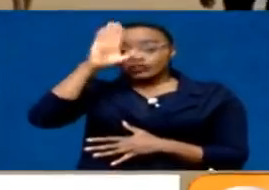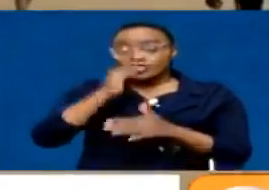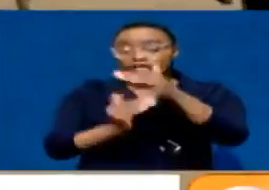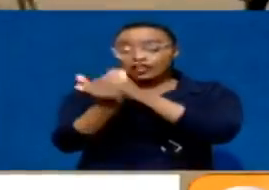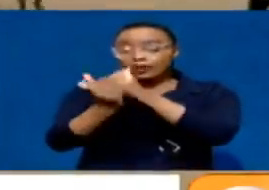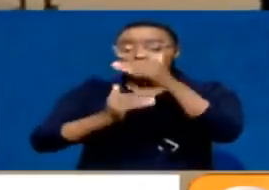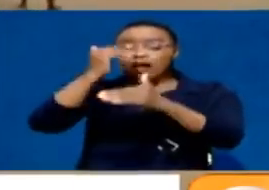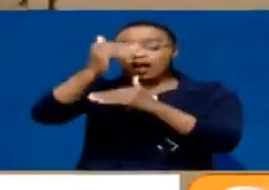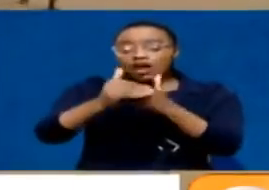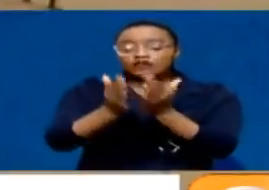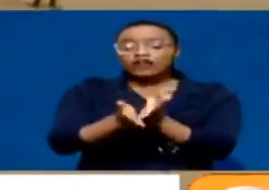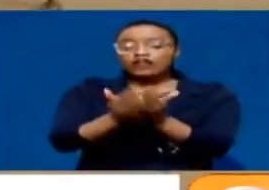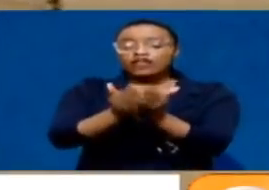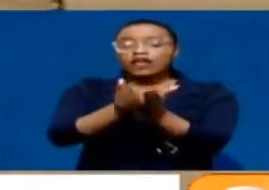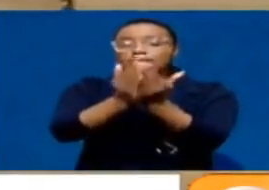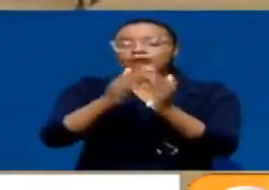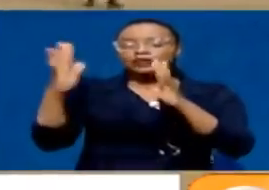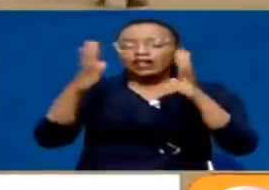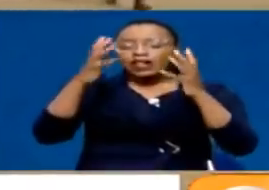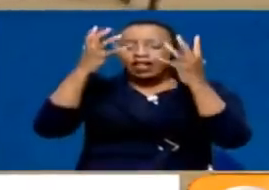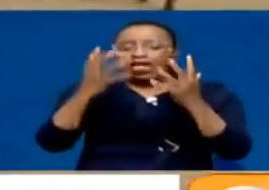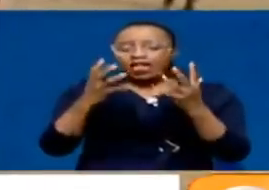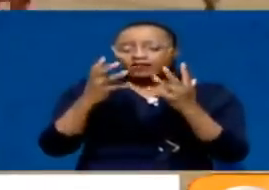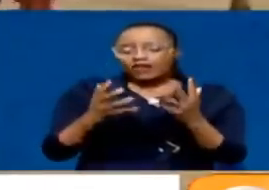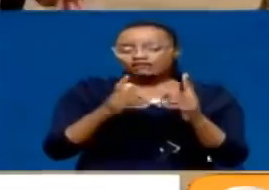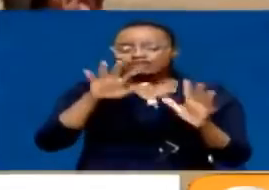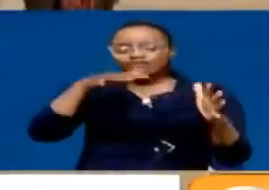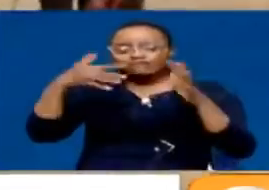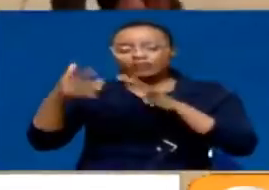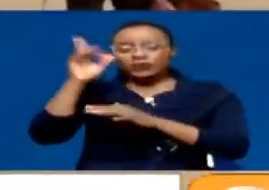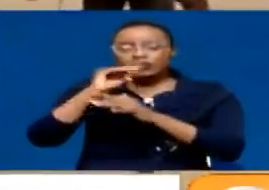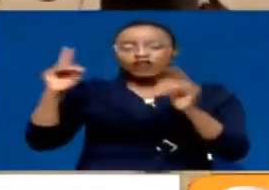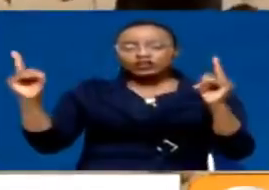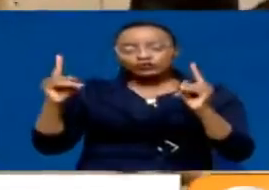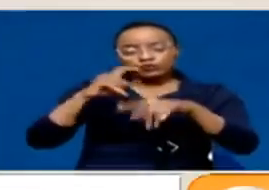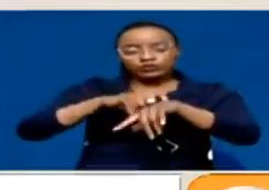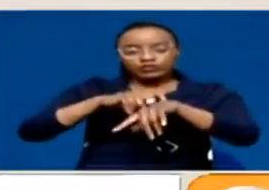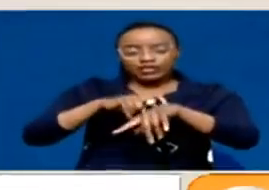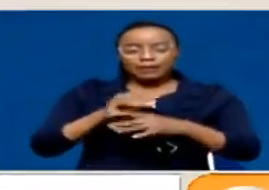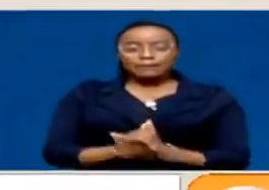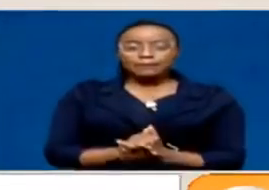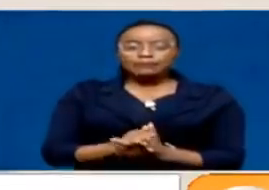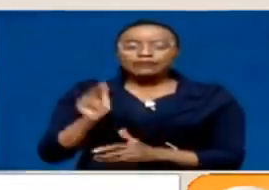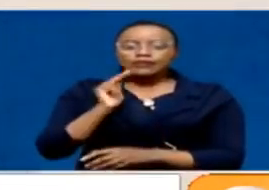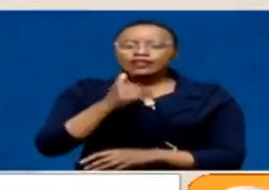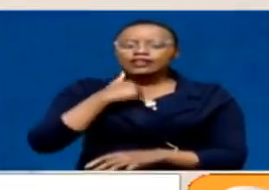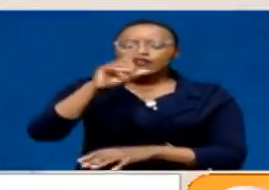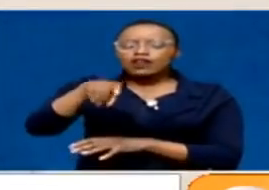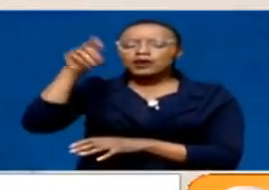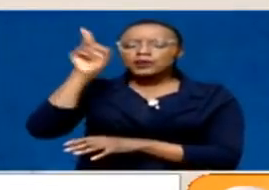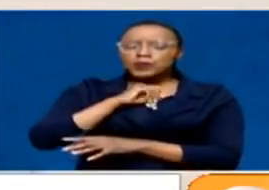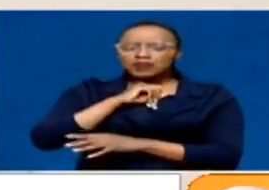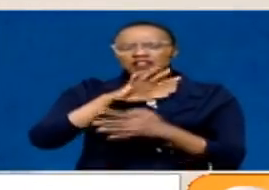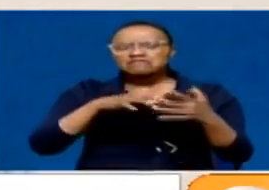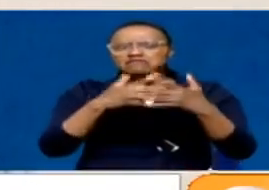asubuhi baada ya boti yao kulemewa na mawimbi makali na kuzama muda mfupi baadaye. Tulikuwa tumeshatega